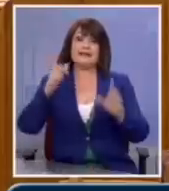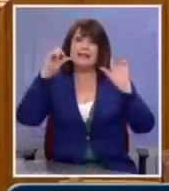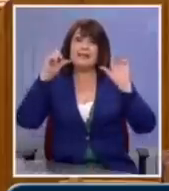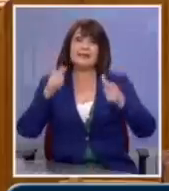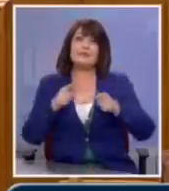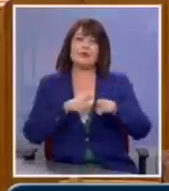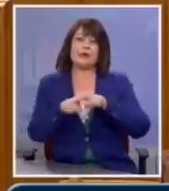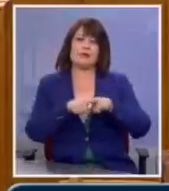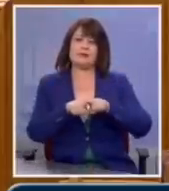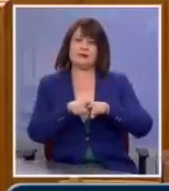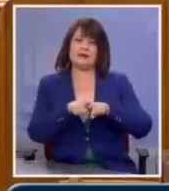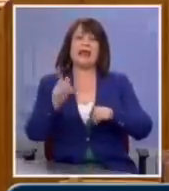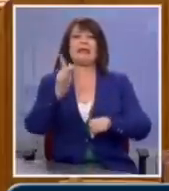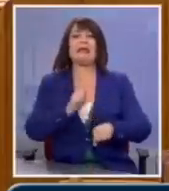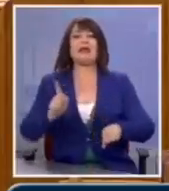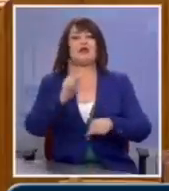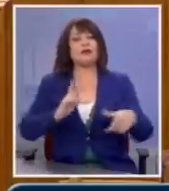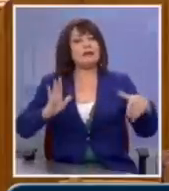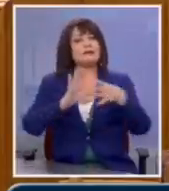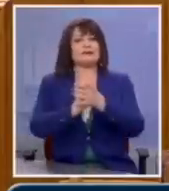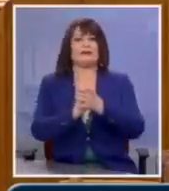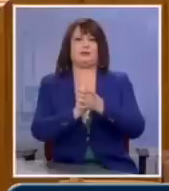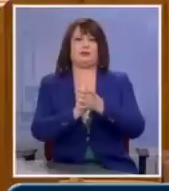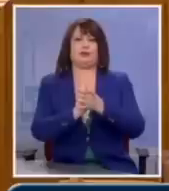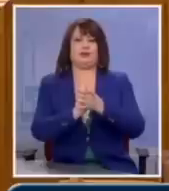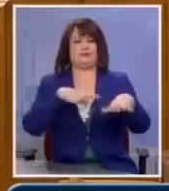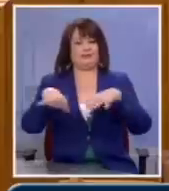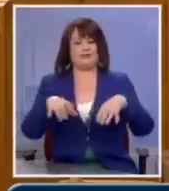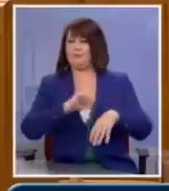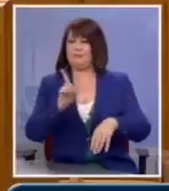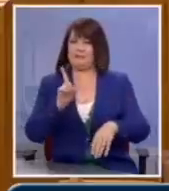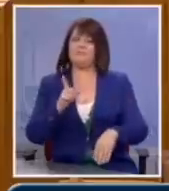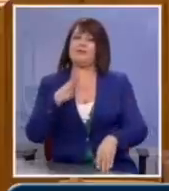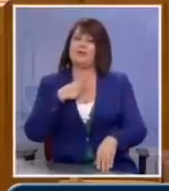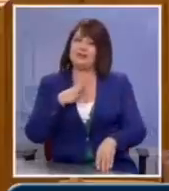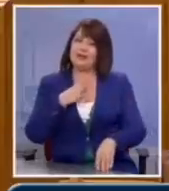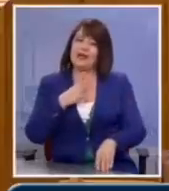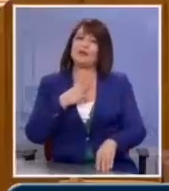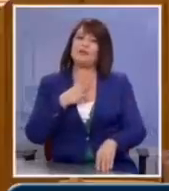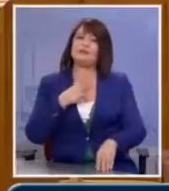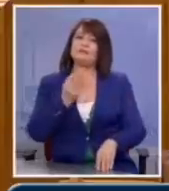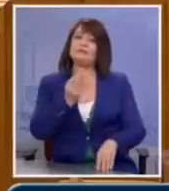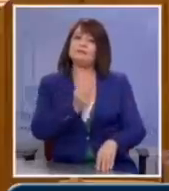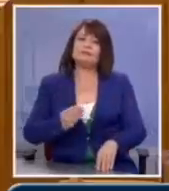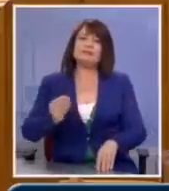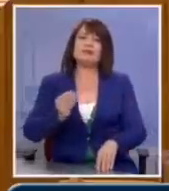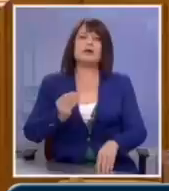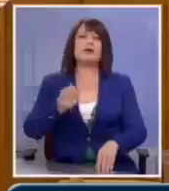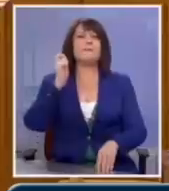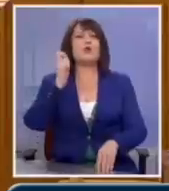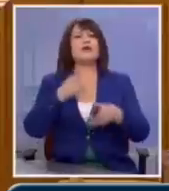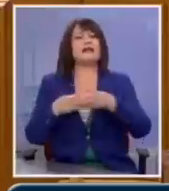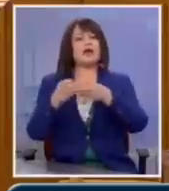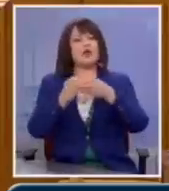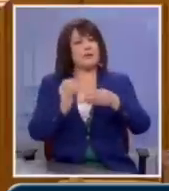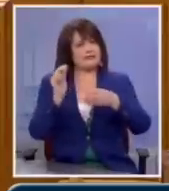δημοκρατία, την ίδια την κοινωνική συνοχή, και θέλαμε να υπάρχει μια μεγάλη πολιτική συνένεση